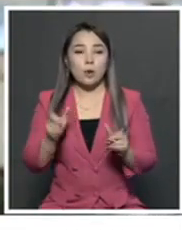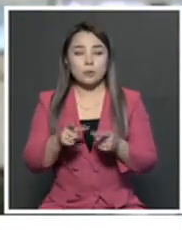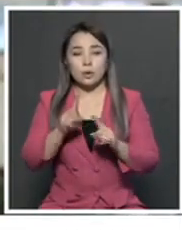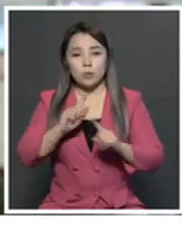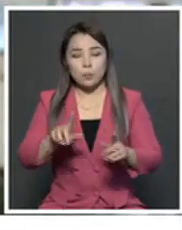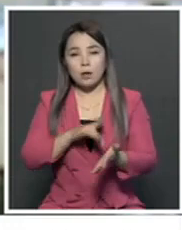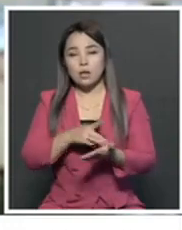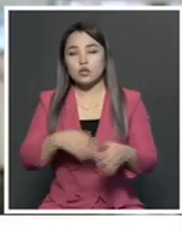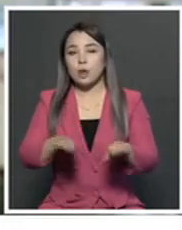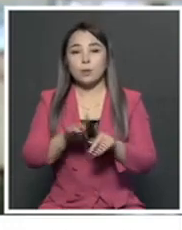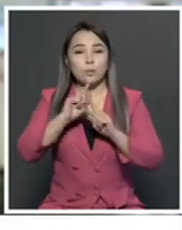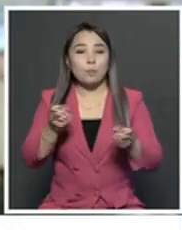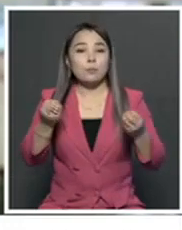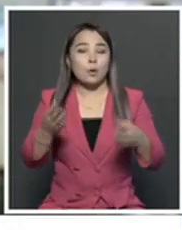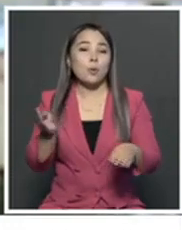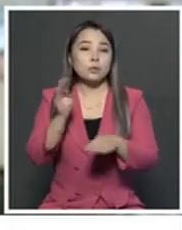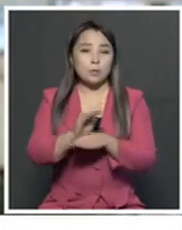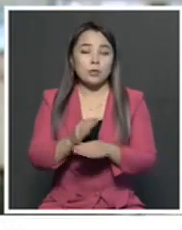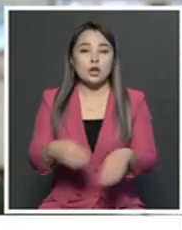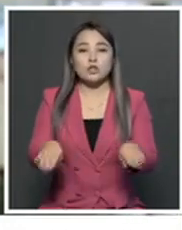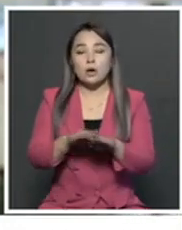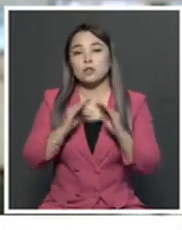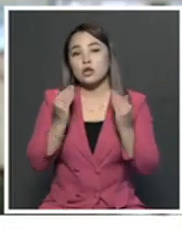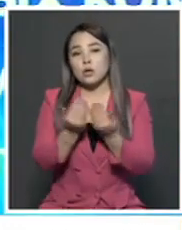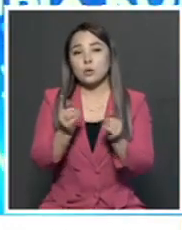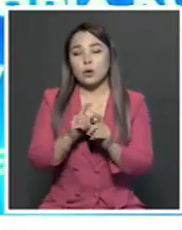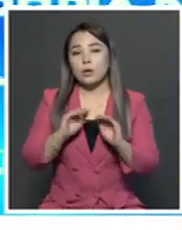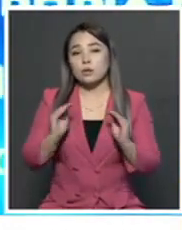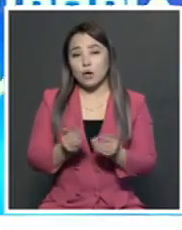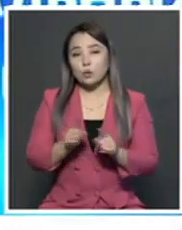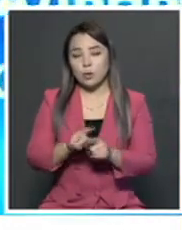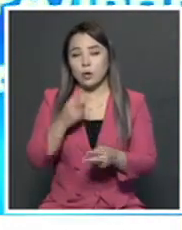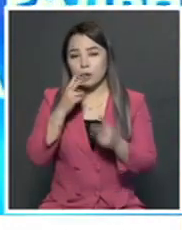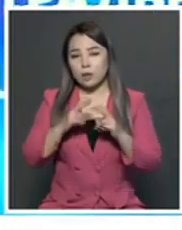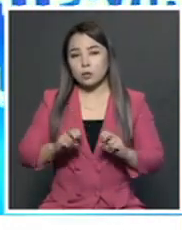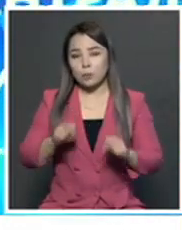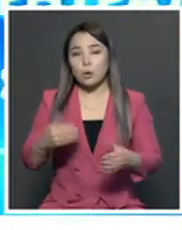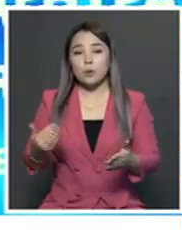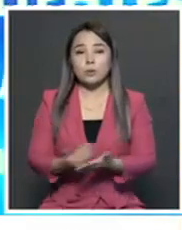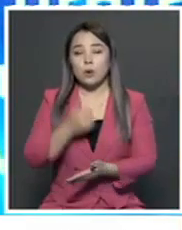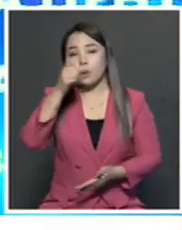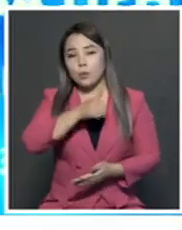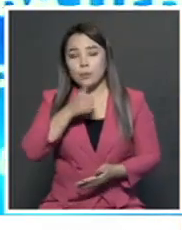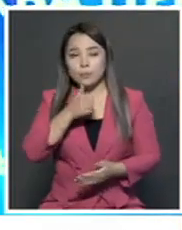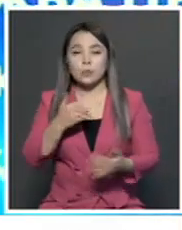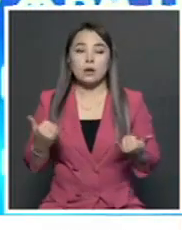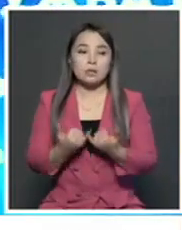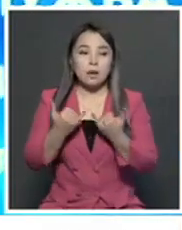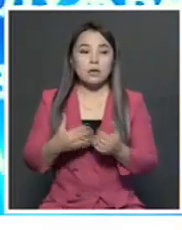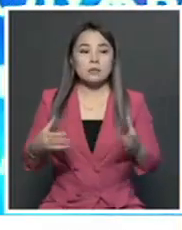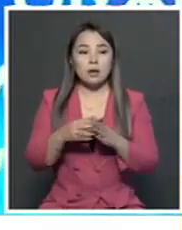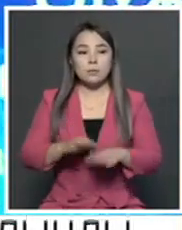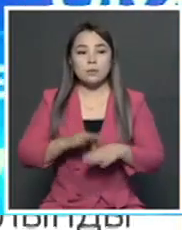қала жабылмайды, тек қосымша шектеулер қарастырылуы мүмкін. Новый год корпоративов мы не должны